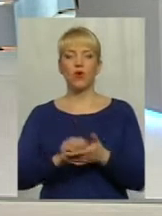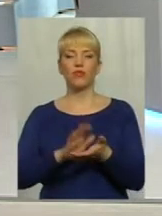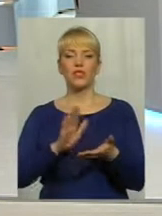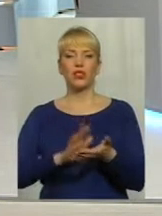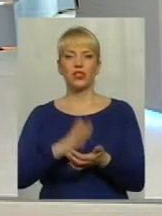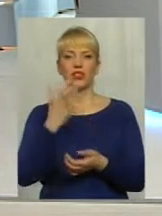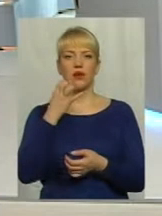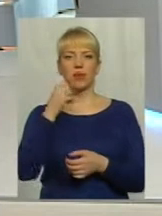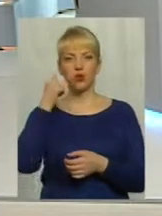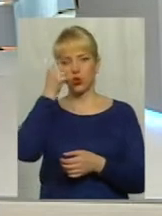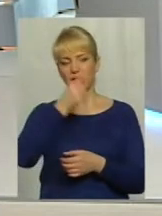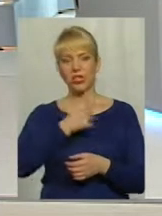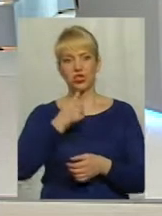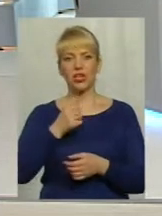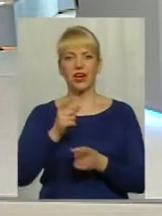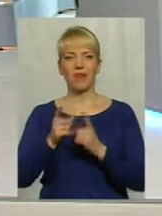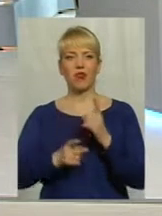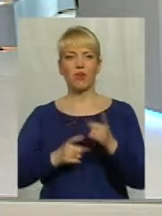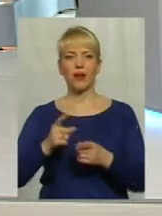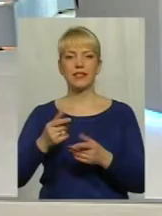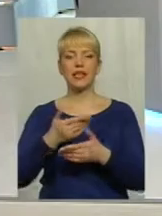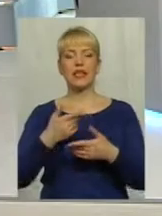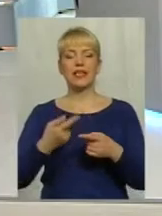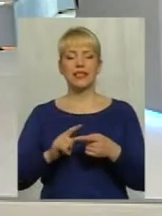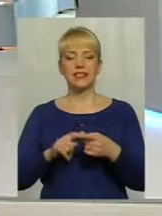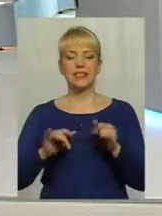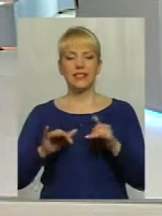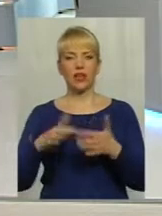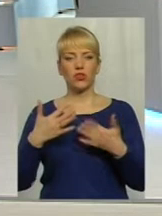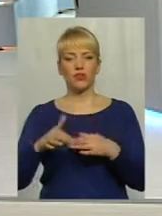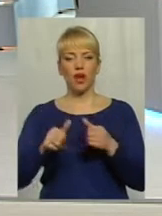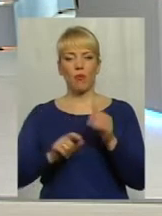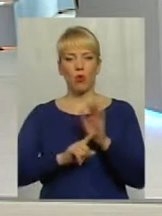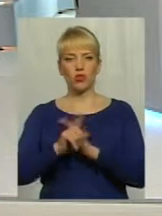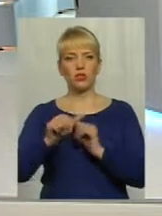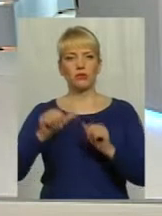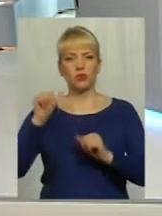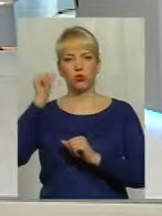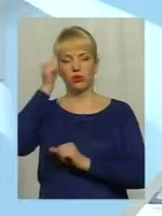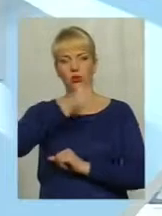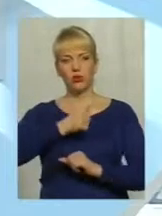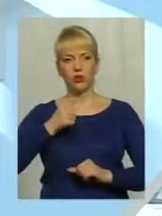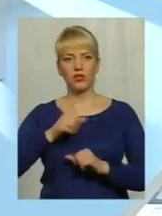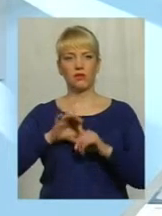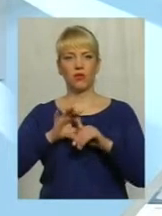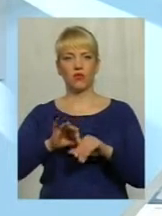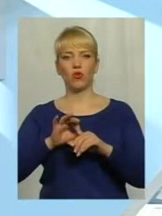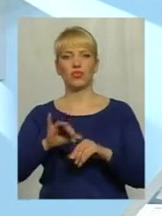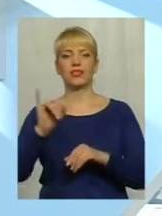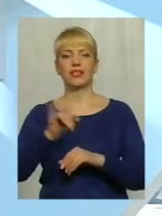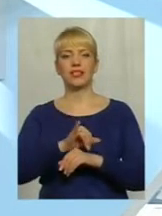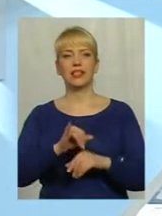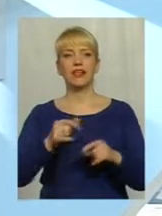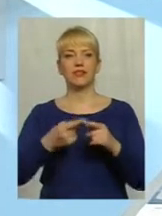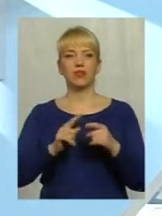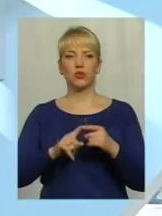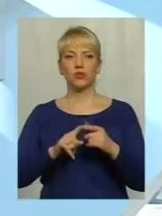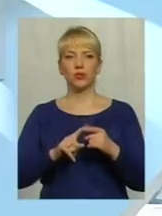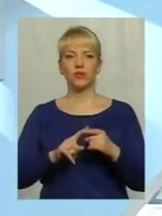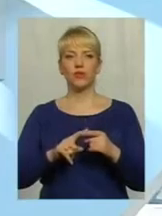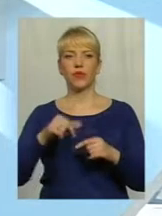реформації в Україні? Можна сказати, що ми вже заходи почали з минулого року, з кінця минулого року проводити також. І ось в цьому